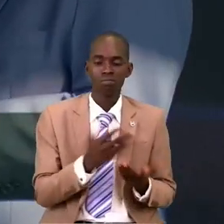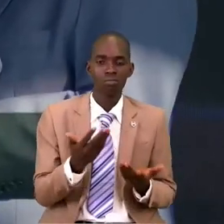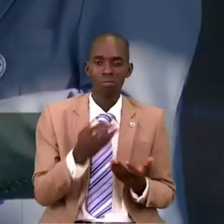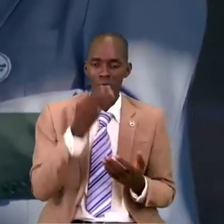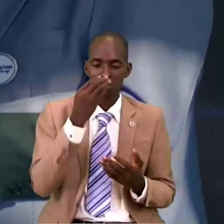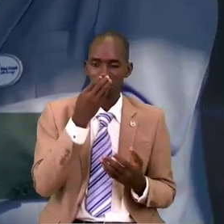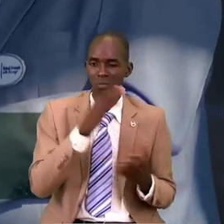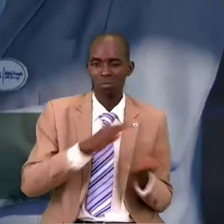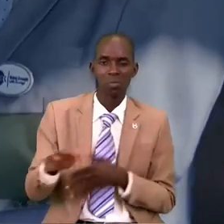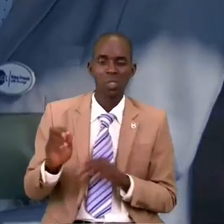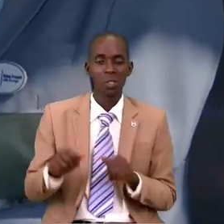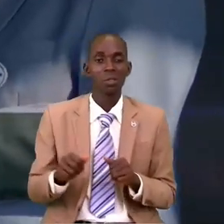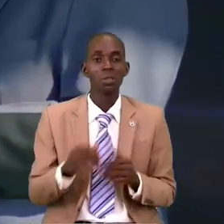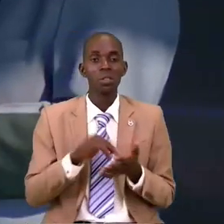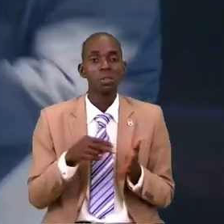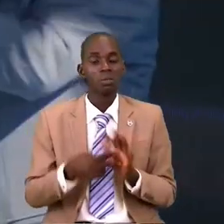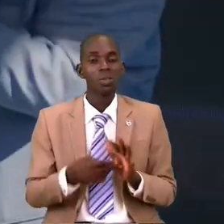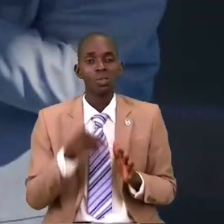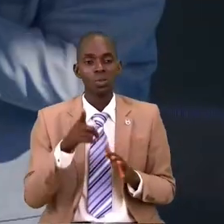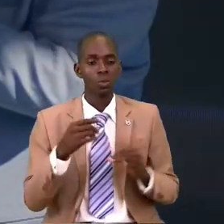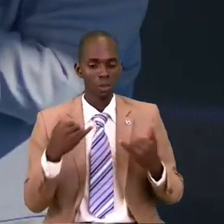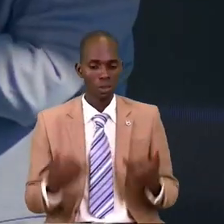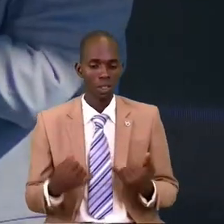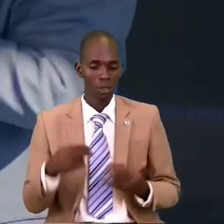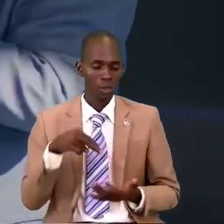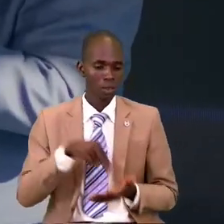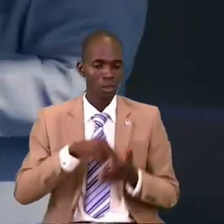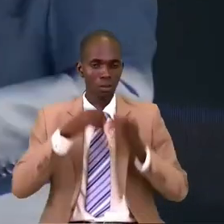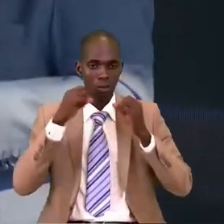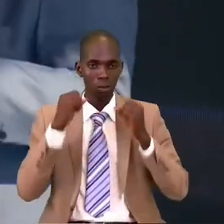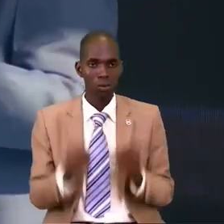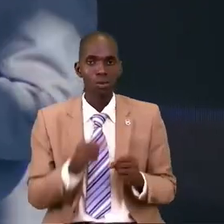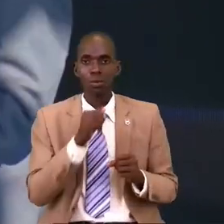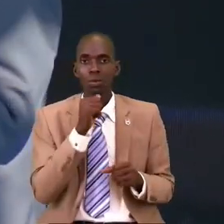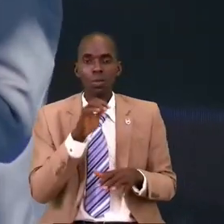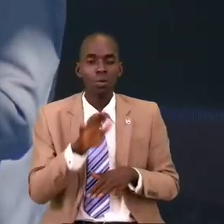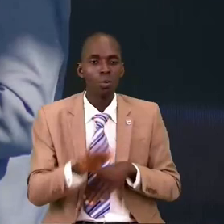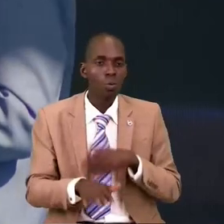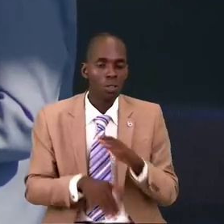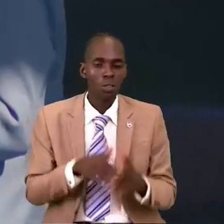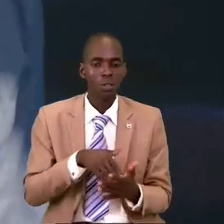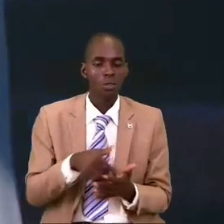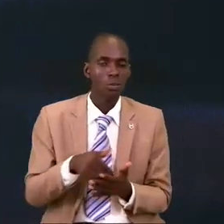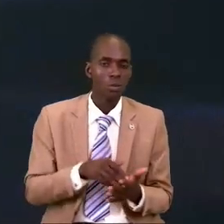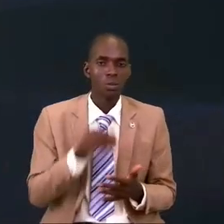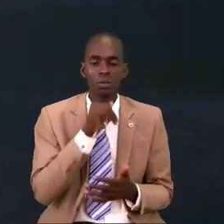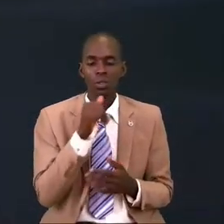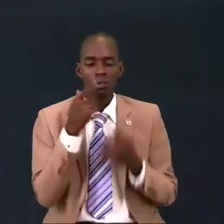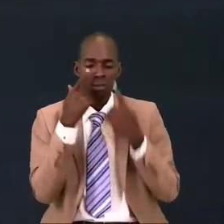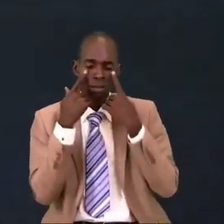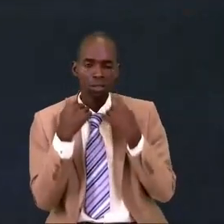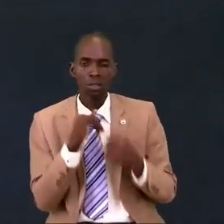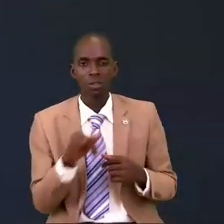ne courbes pas, tu n'es pas un poltron. Tu n'es pas un peureux. Tu as de la virilité.